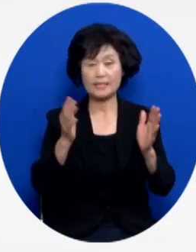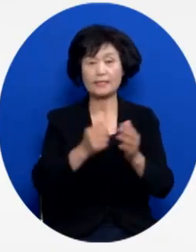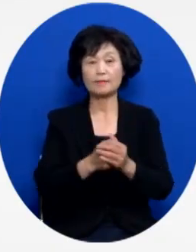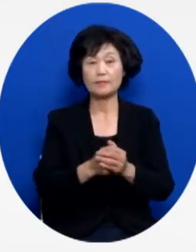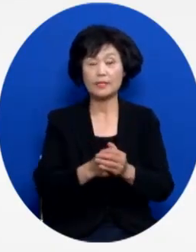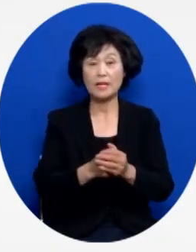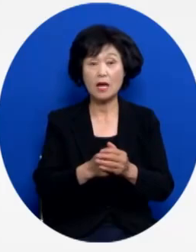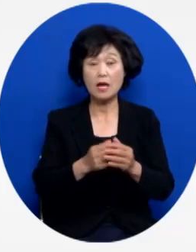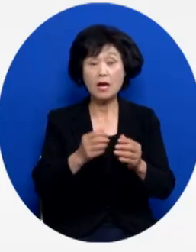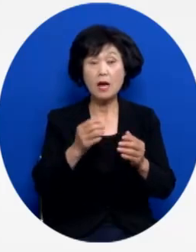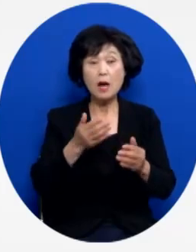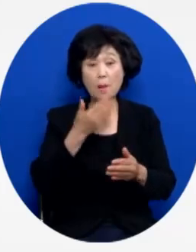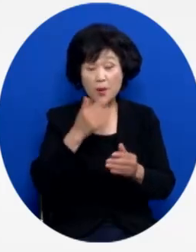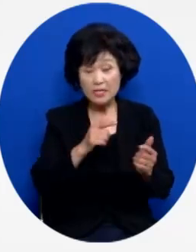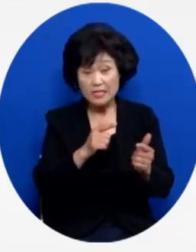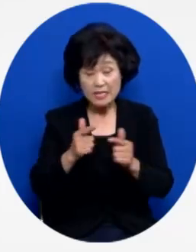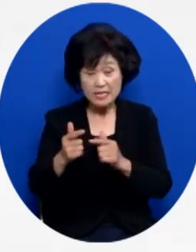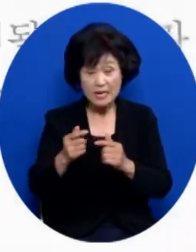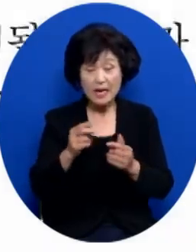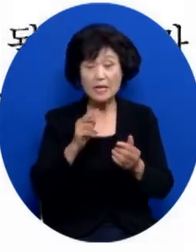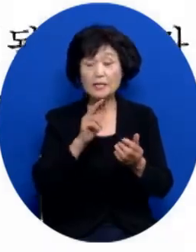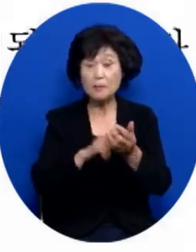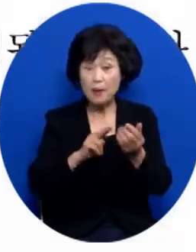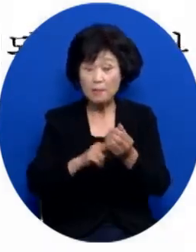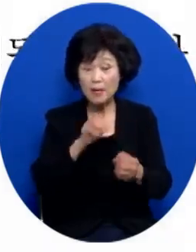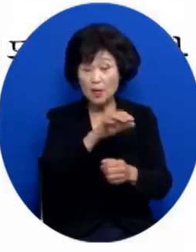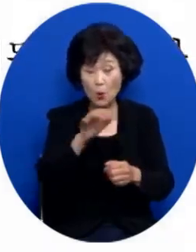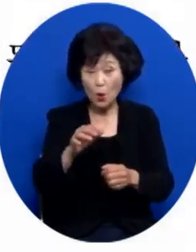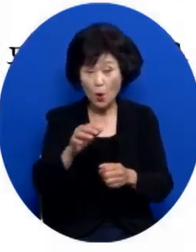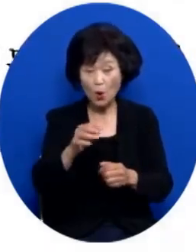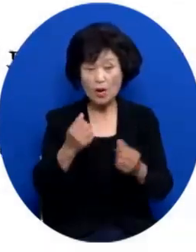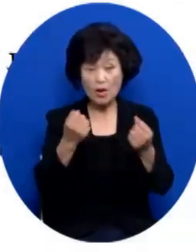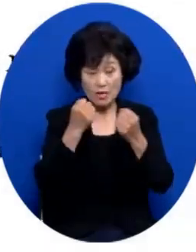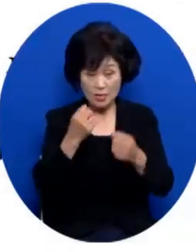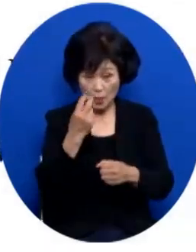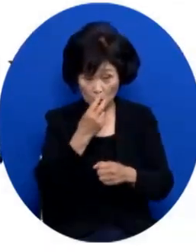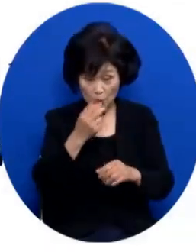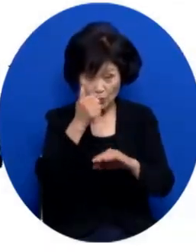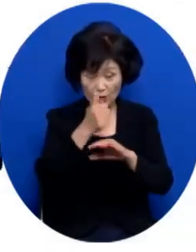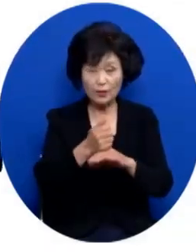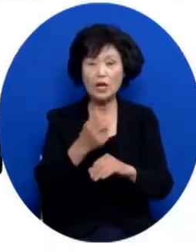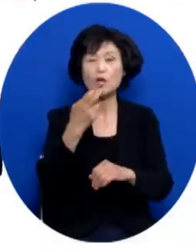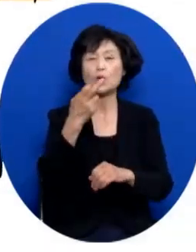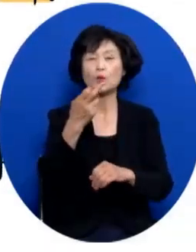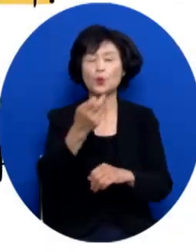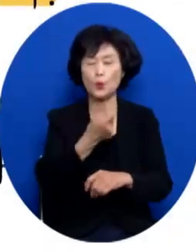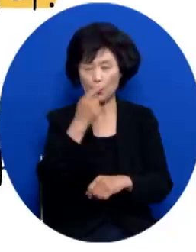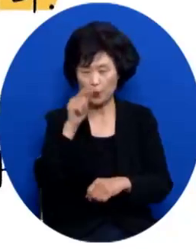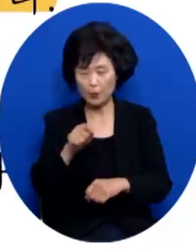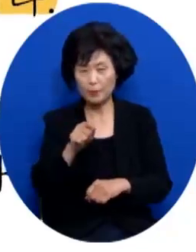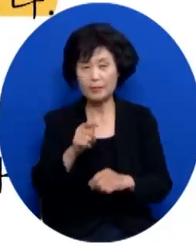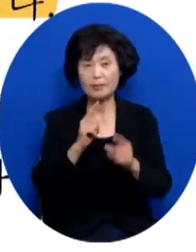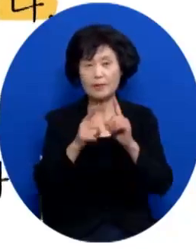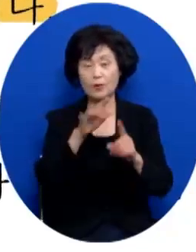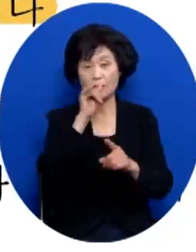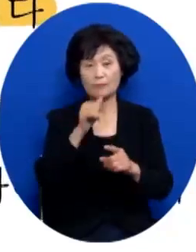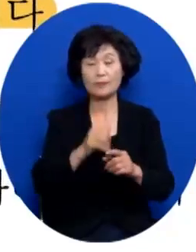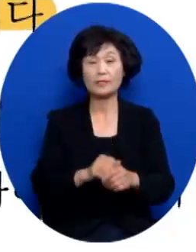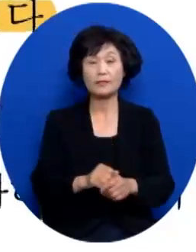식품을 조리, 판매하는 편의점을 대상으로 위생점검을 실시한 결과 12곳을 적발했다고 밝혔습니다.